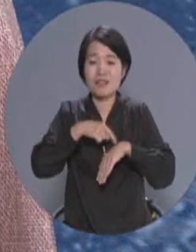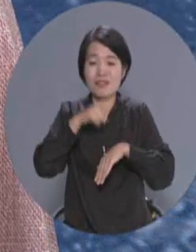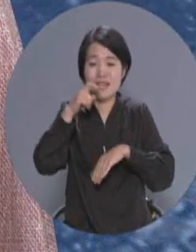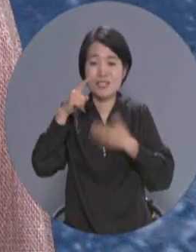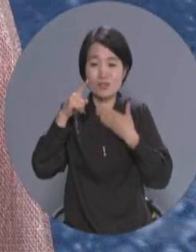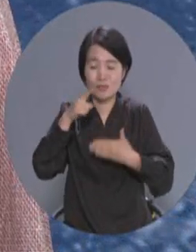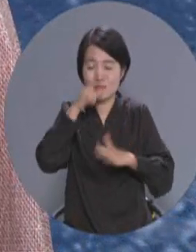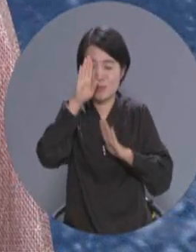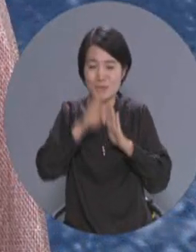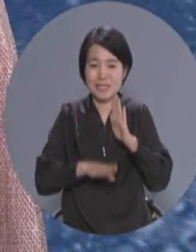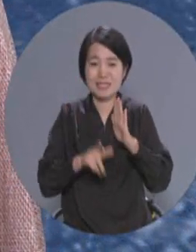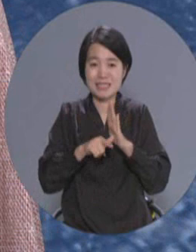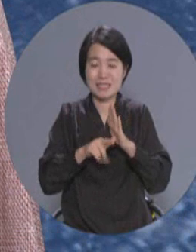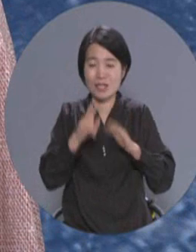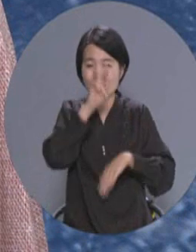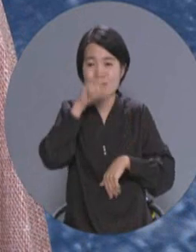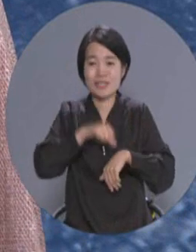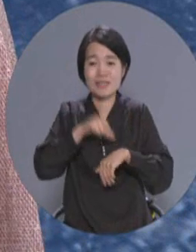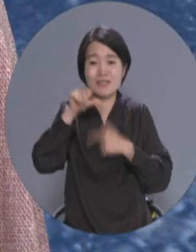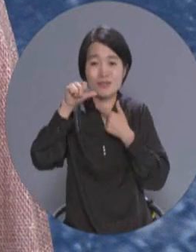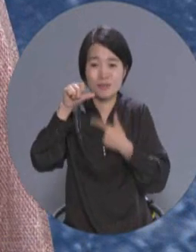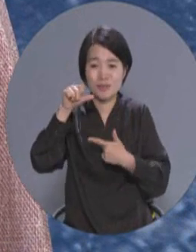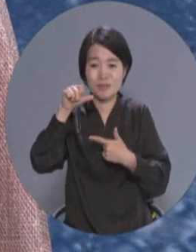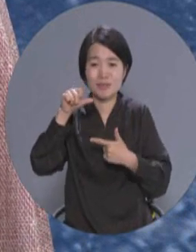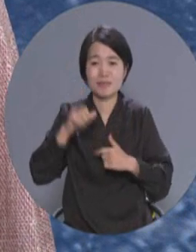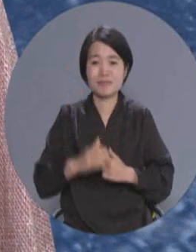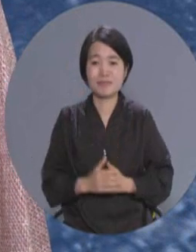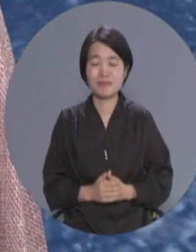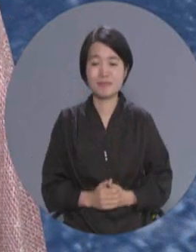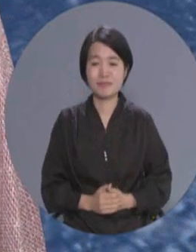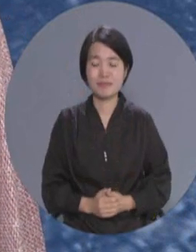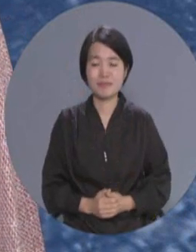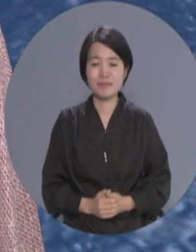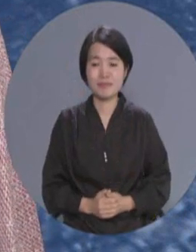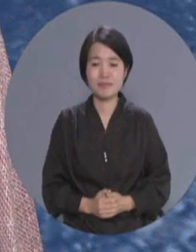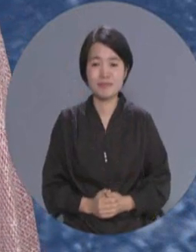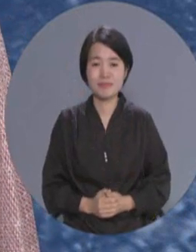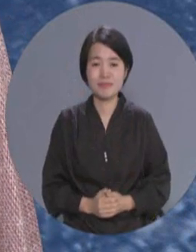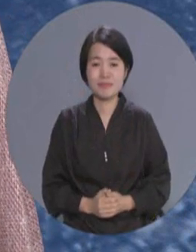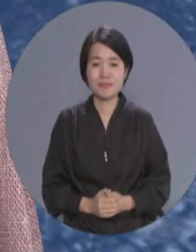9분 간조 시각은 오후 5시 6분 있니다 지금까지 생활 포커스 송률 하였습니다